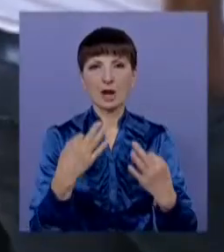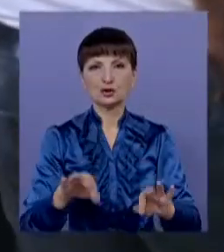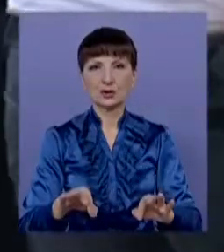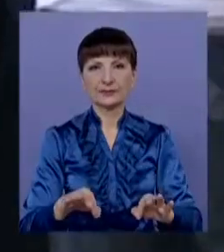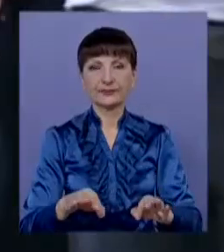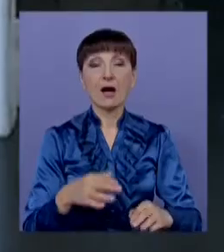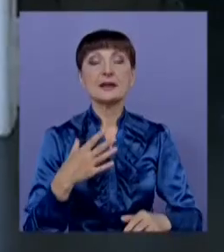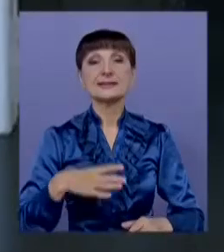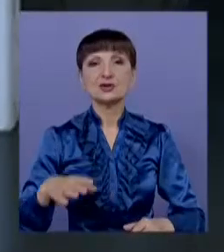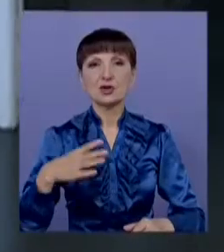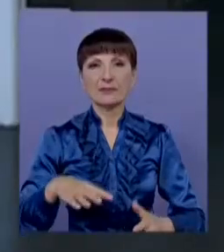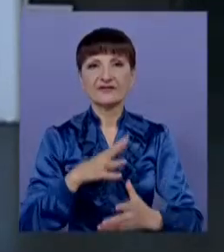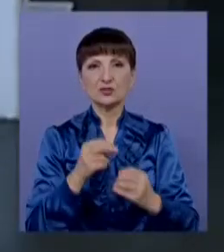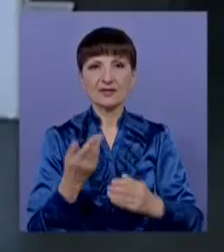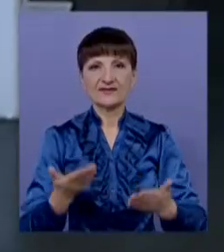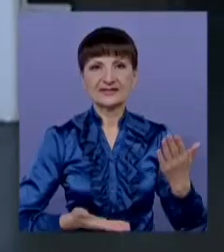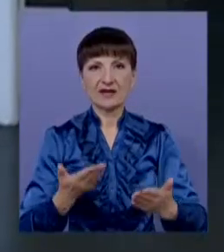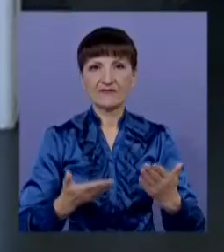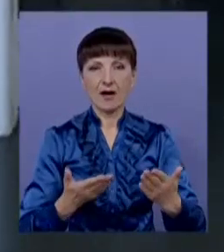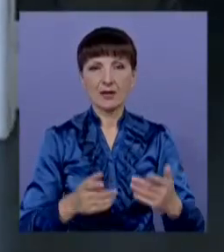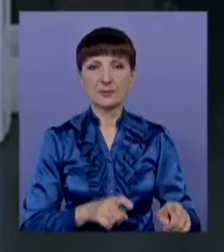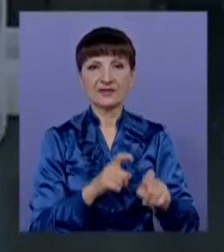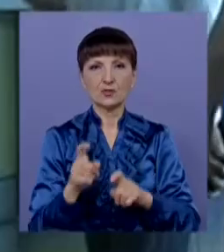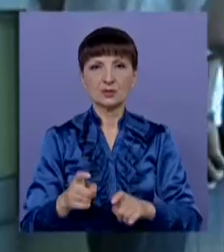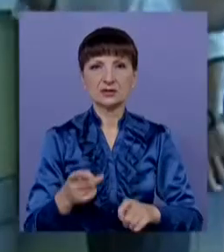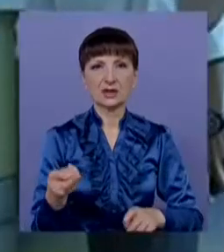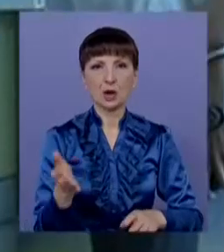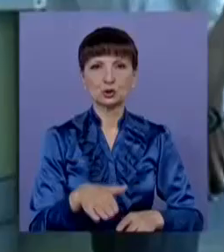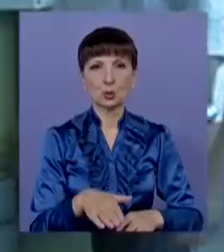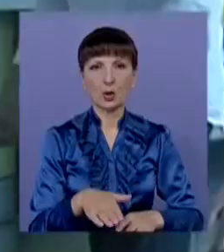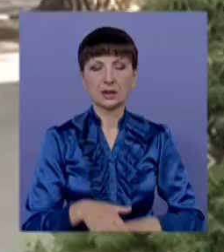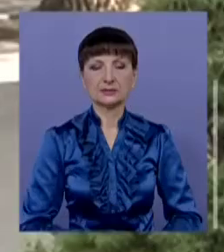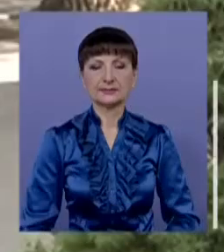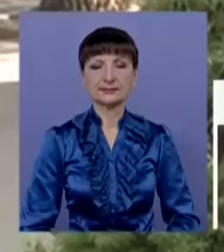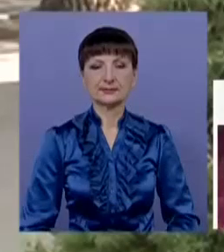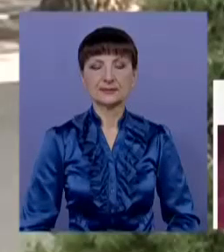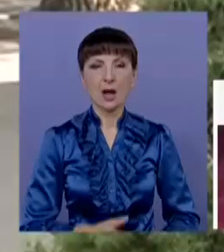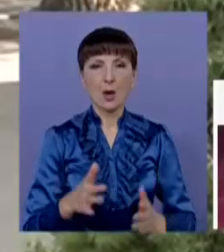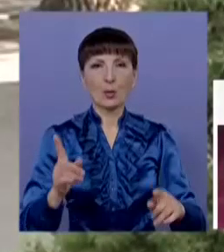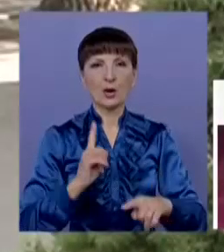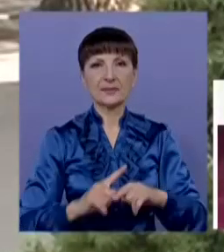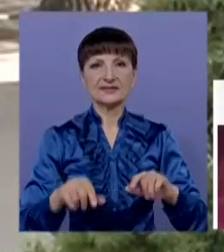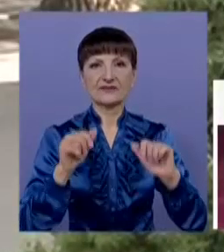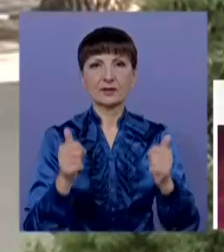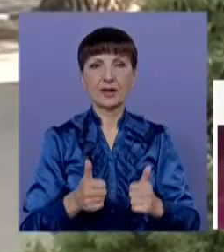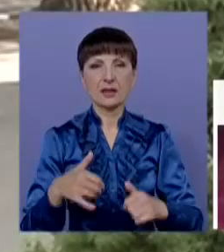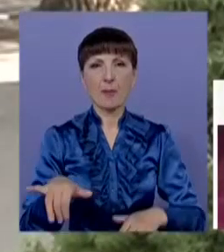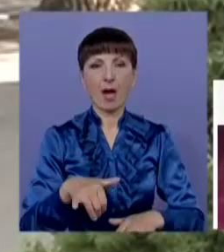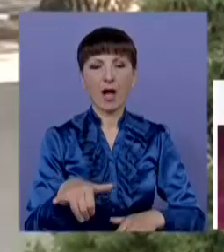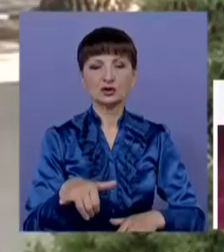Так, для чего же весовая система переводится на штучную? более быстрое оформление багажа. И